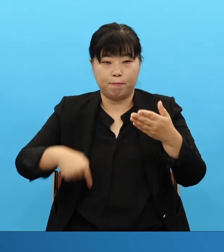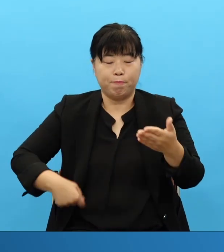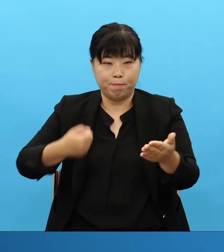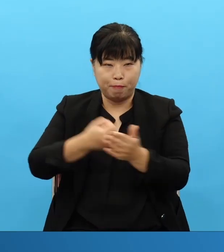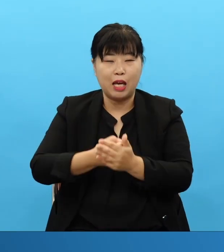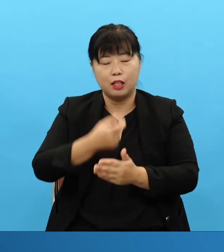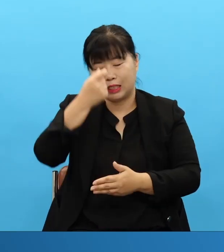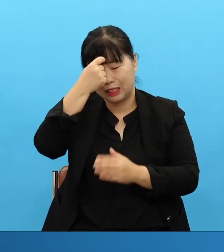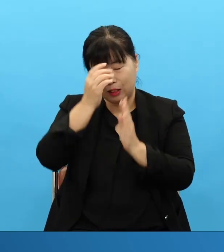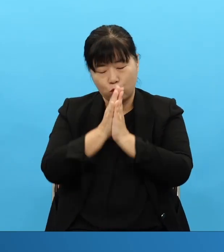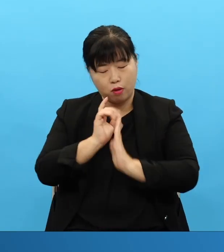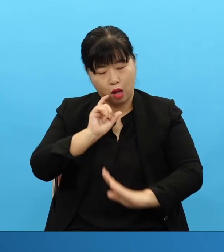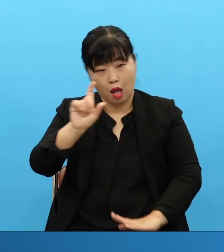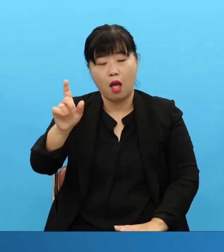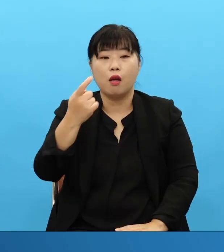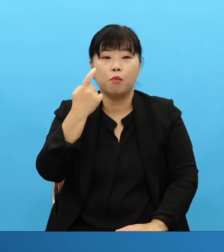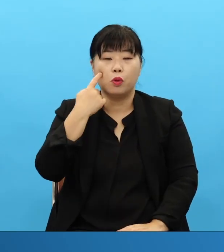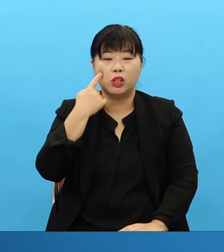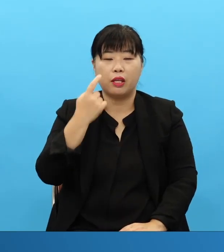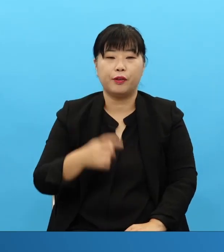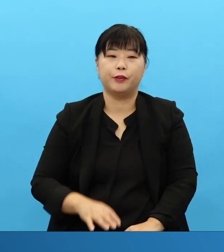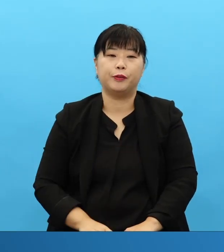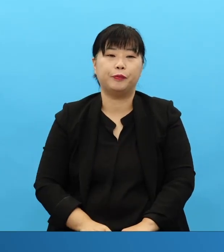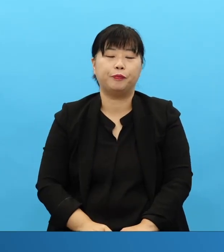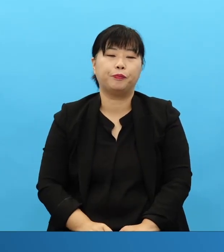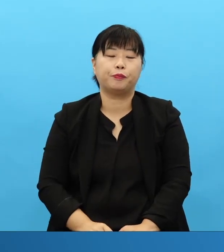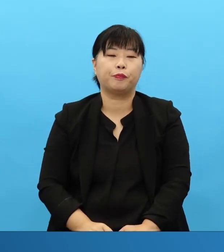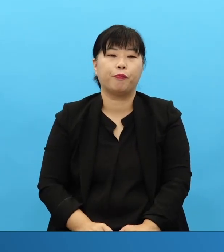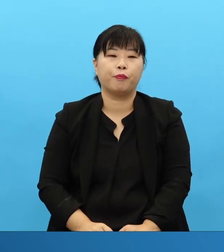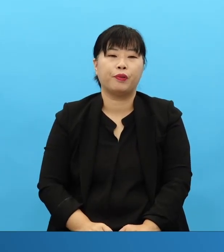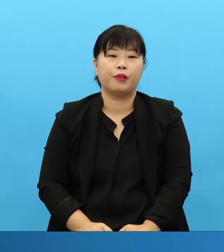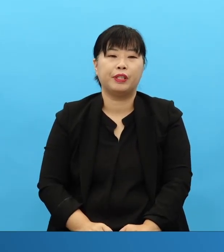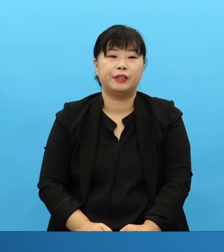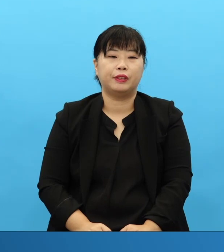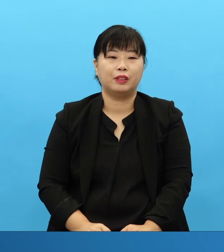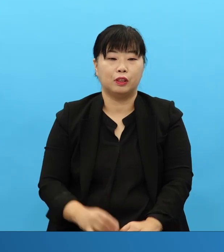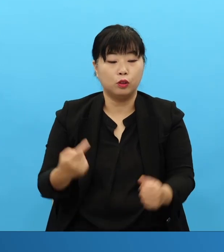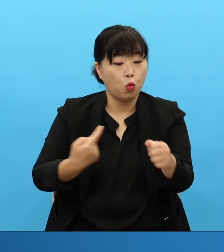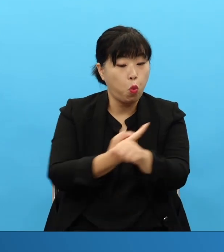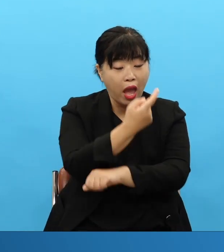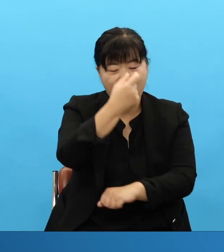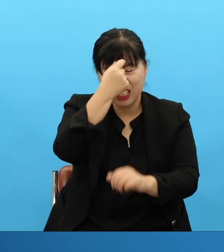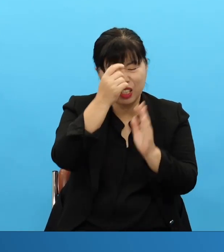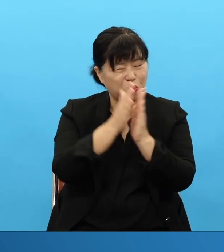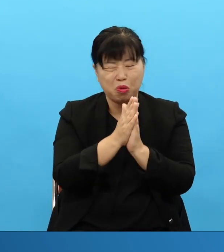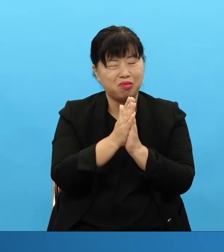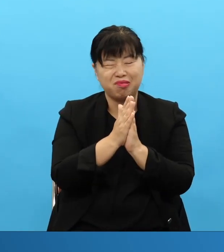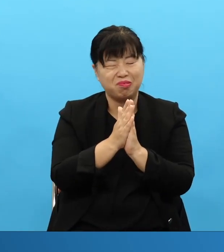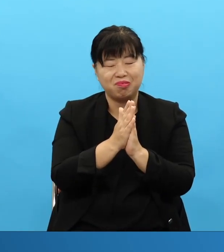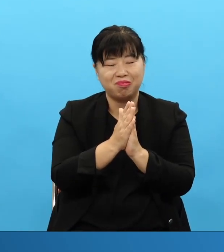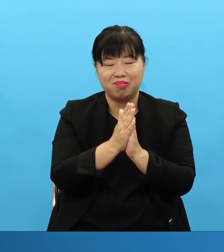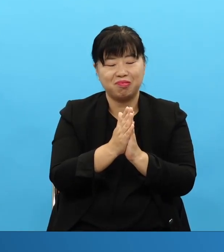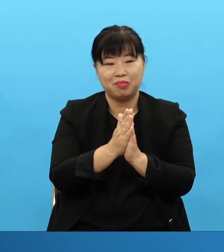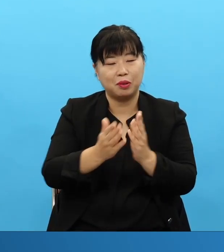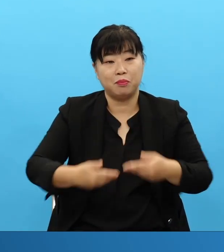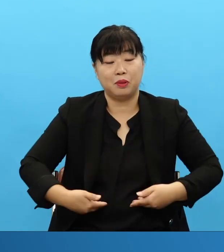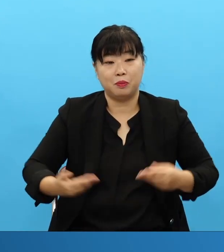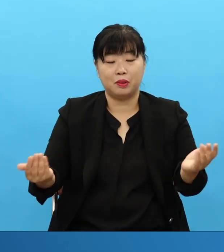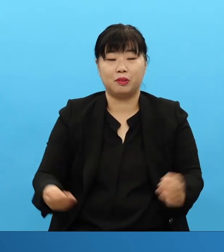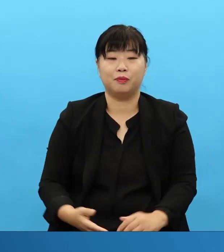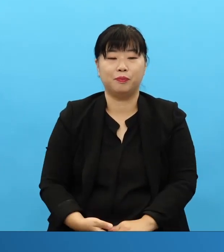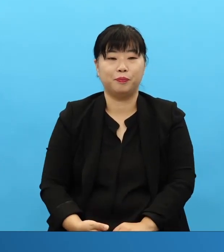to be revived yourself and to save your church and really save the world through your business. 그 기도 외에는 하지 말라니까. And so don't pray any other prayer but that.